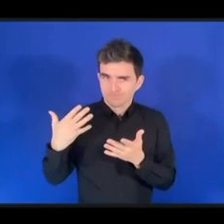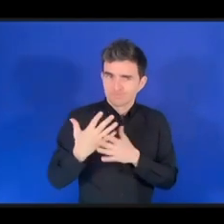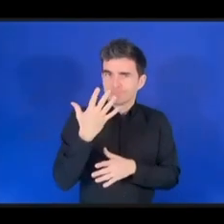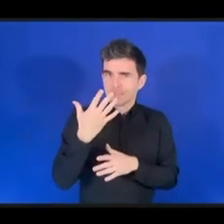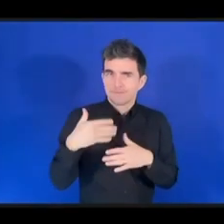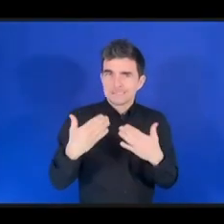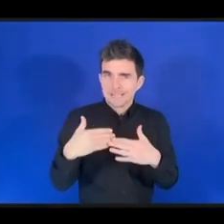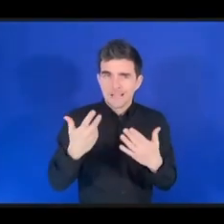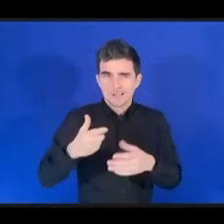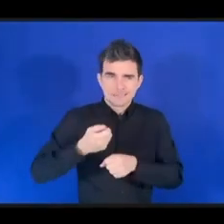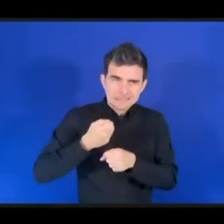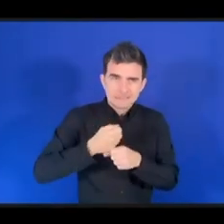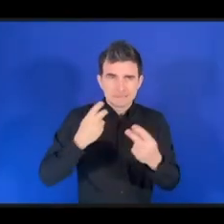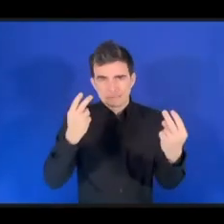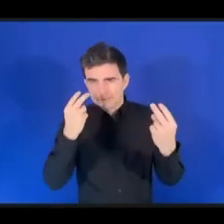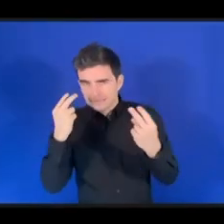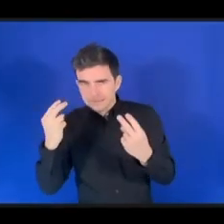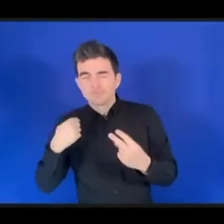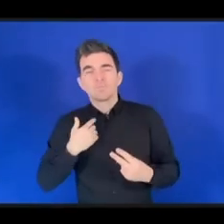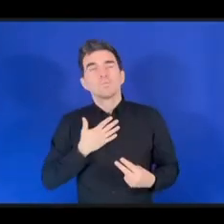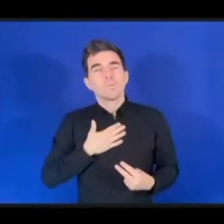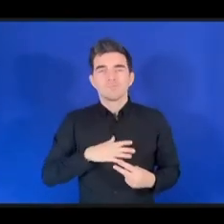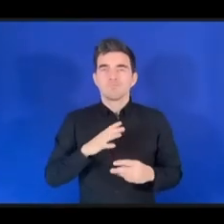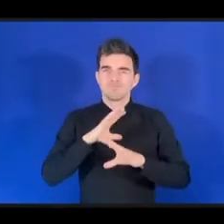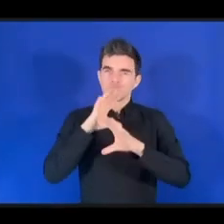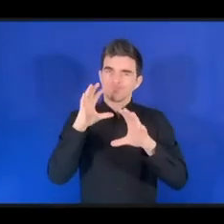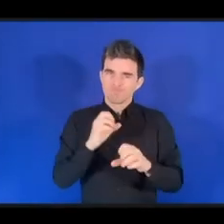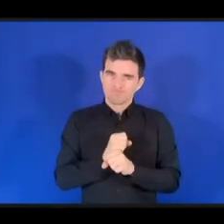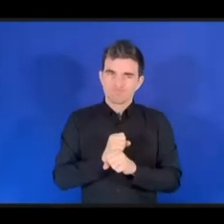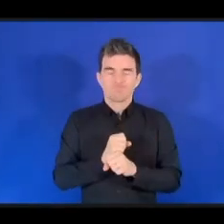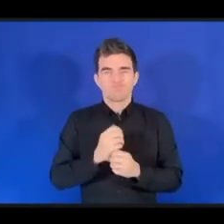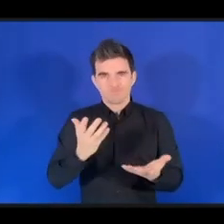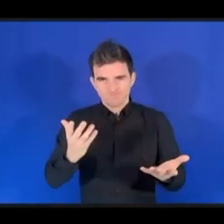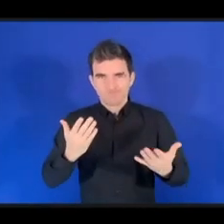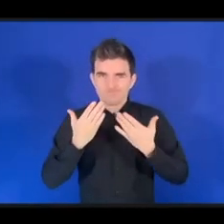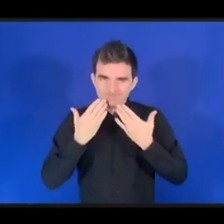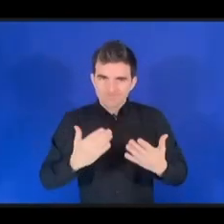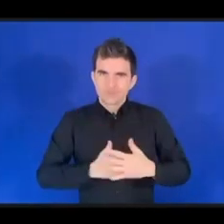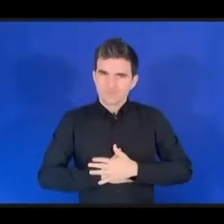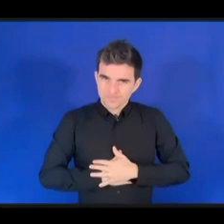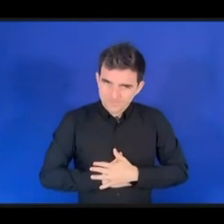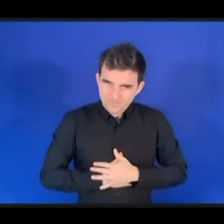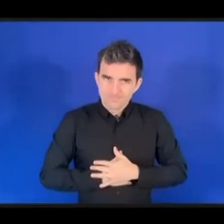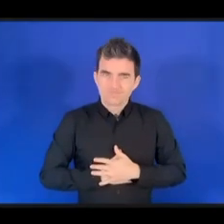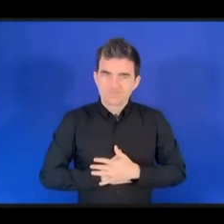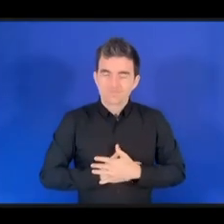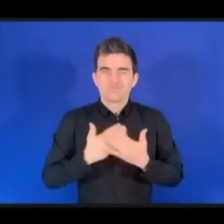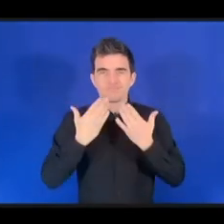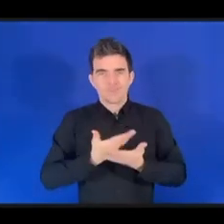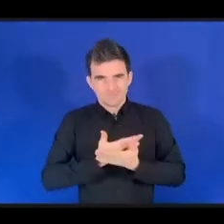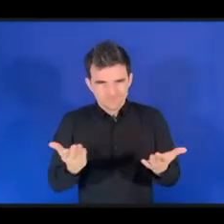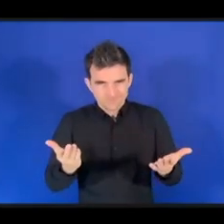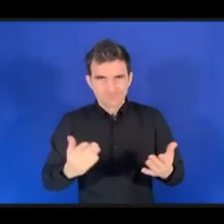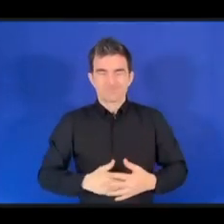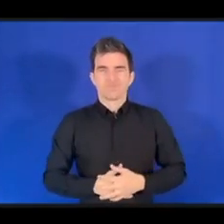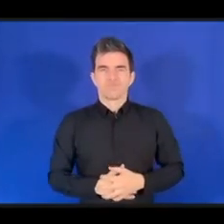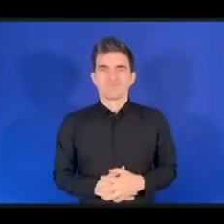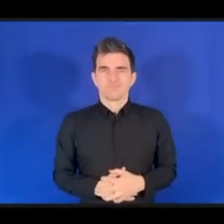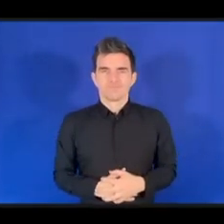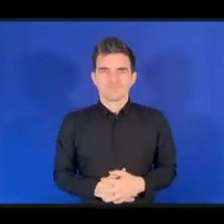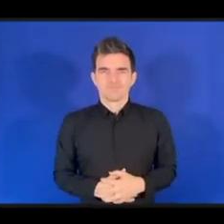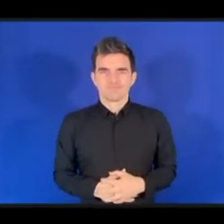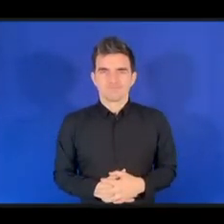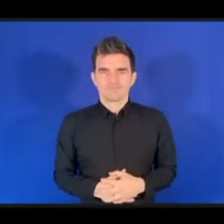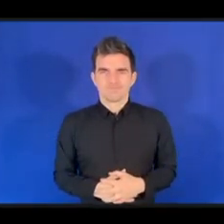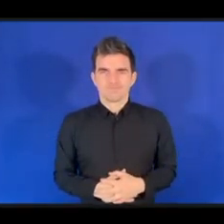اود ان اختتم كلمتي شكرا جزيلا شكرا جزيلا للسيد